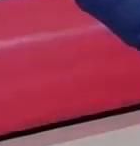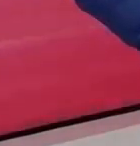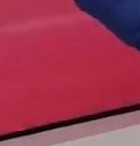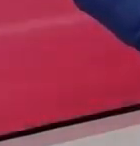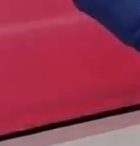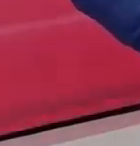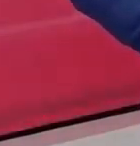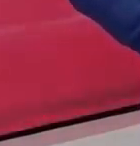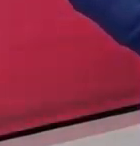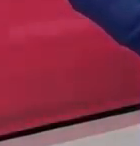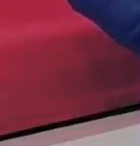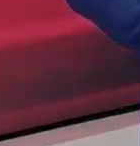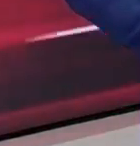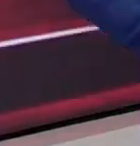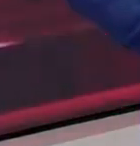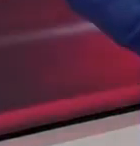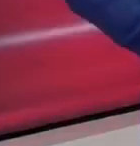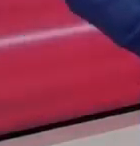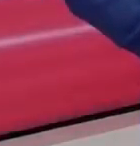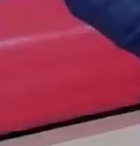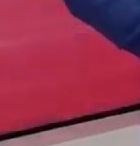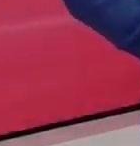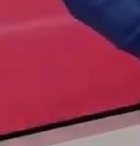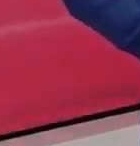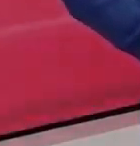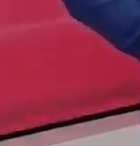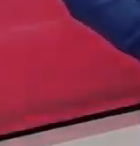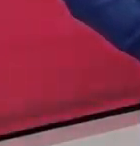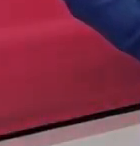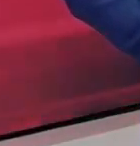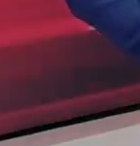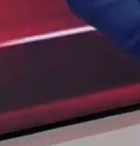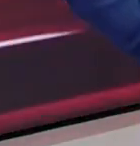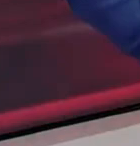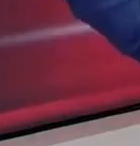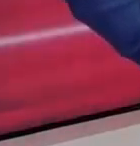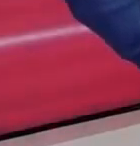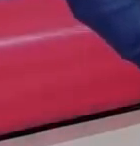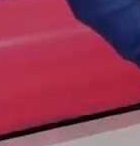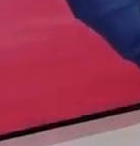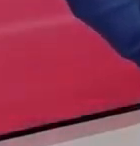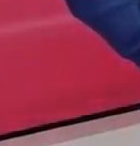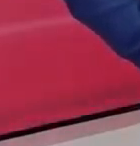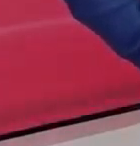abroad, samahan nyo kami sa GMA Pinoy TV at sa www.gmanews.tv.